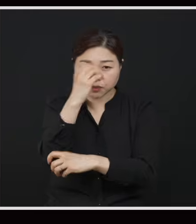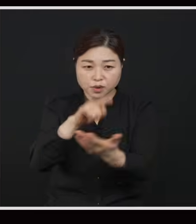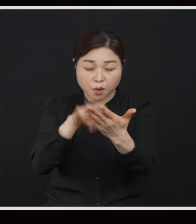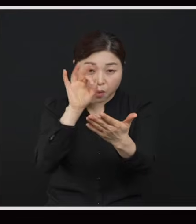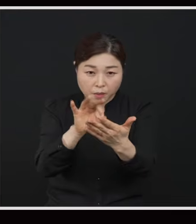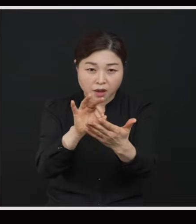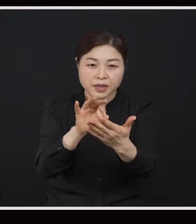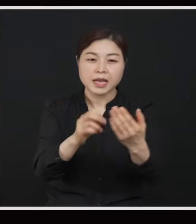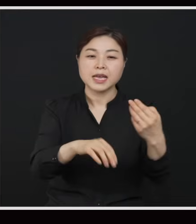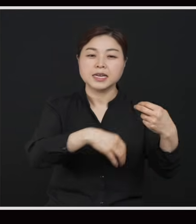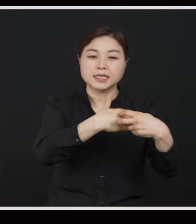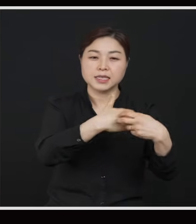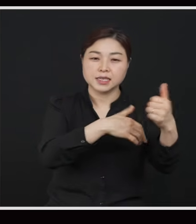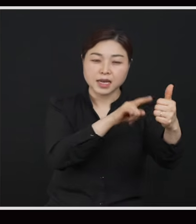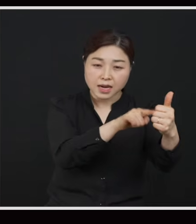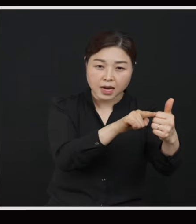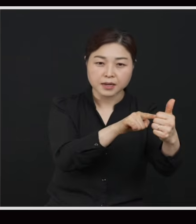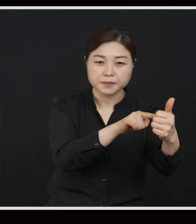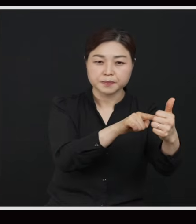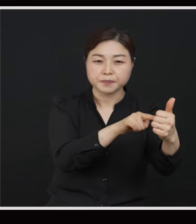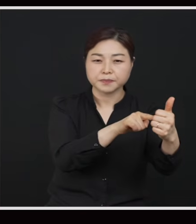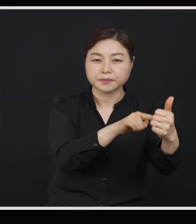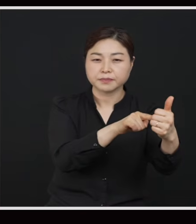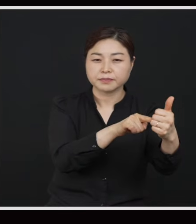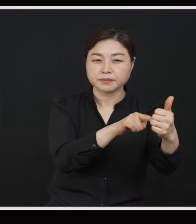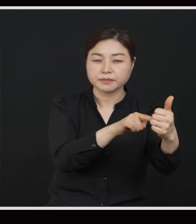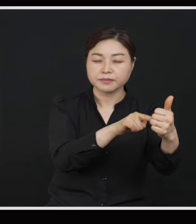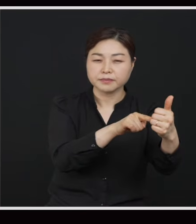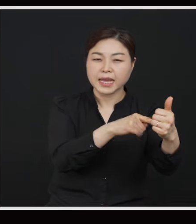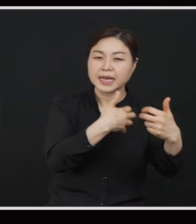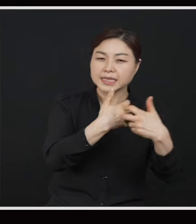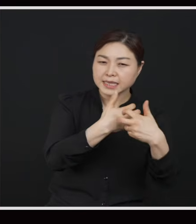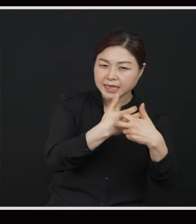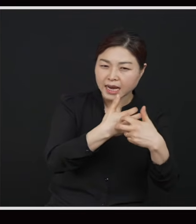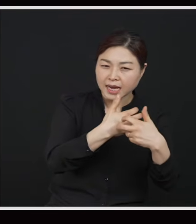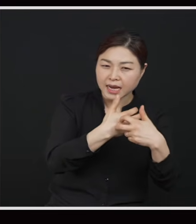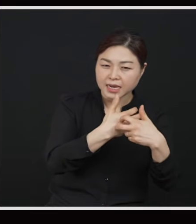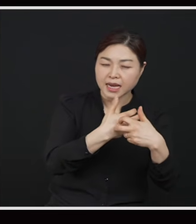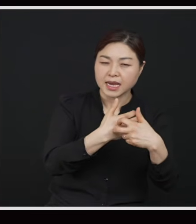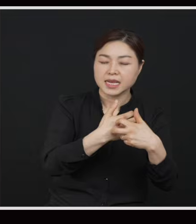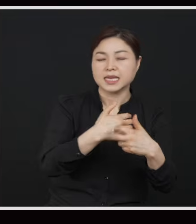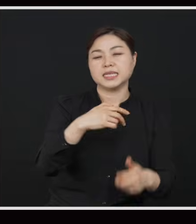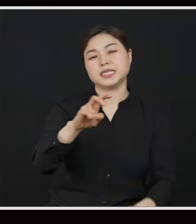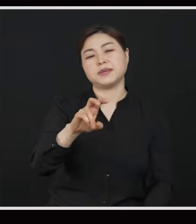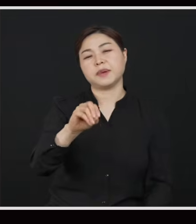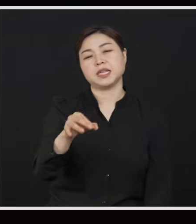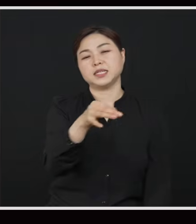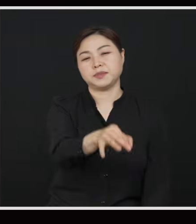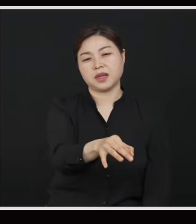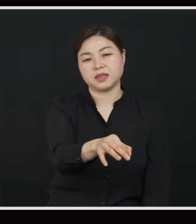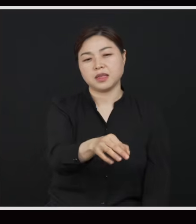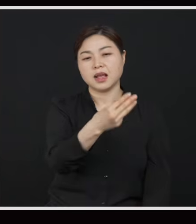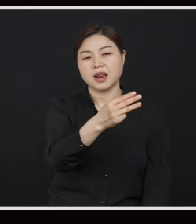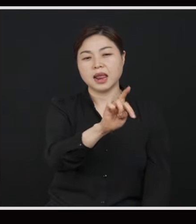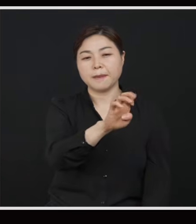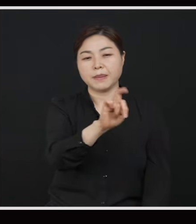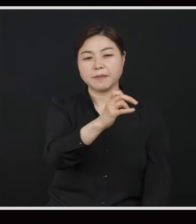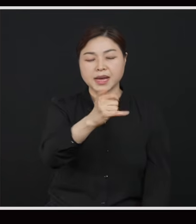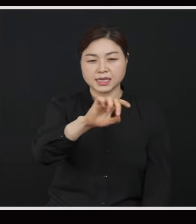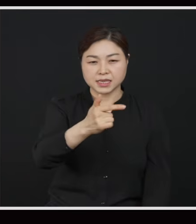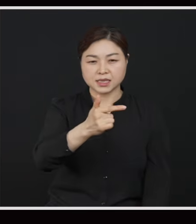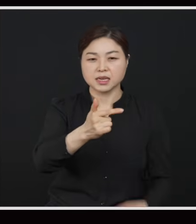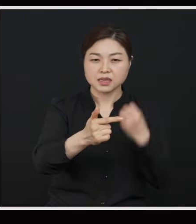신문 기사를 보면은 어디에 있는 의사가 한 번 진찰에 20만 원만 주면은